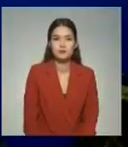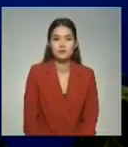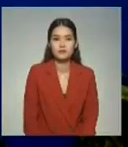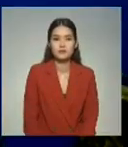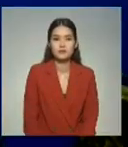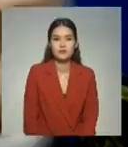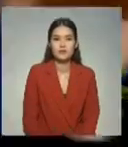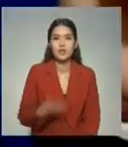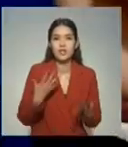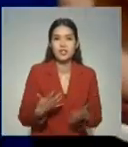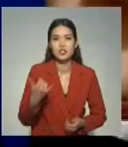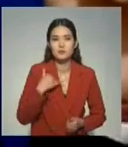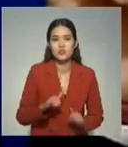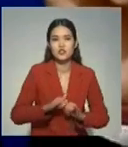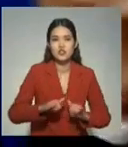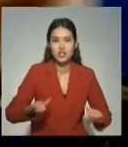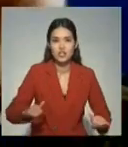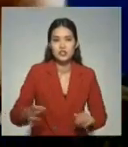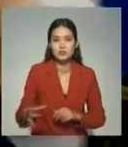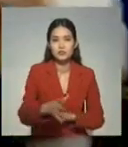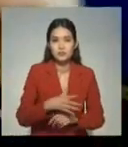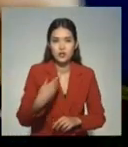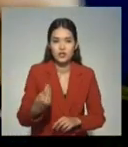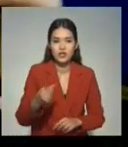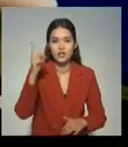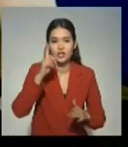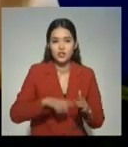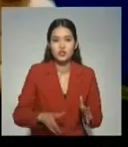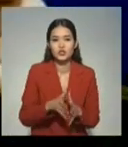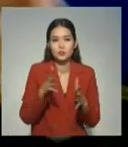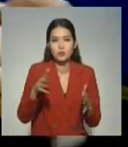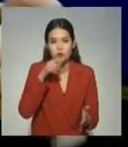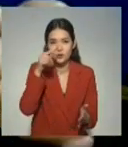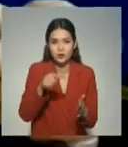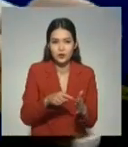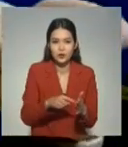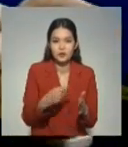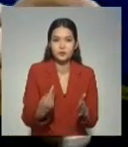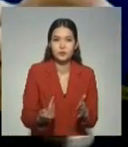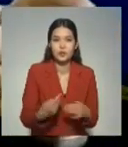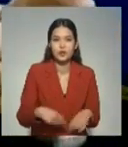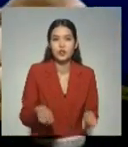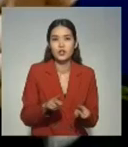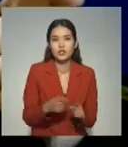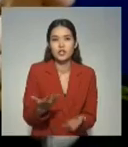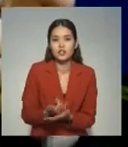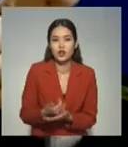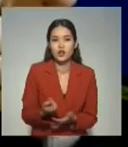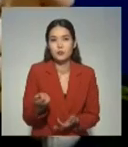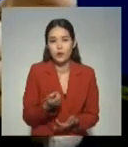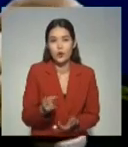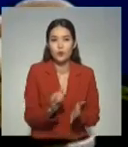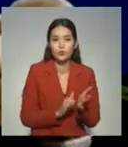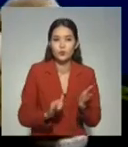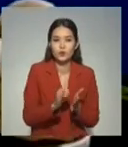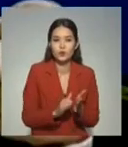Если мы расширим горизонты определения бедности в стране, допустим, пусть это будет не на уровне МЗП,